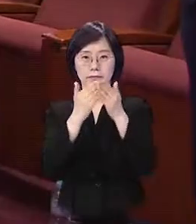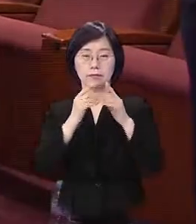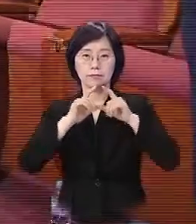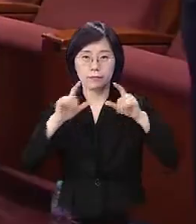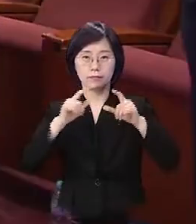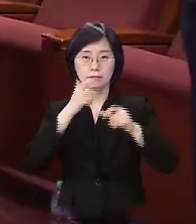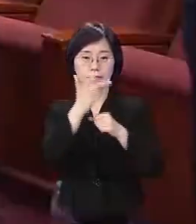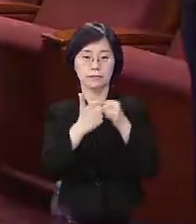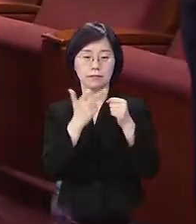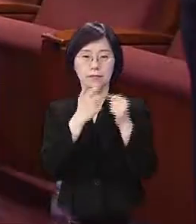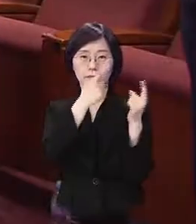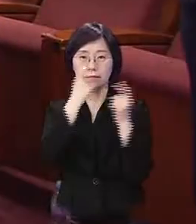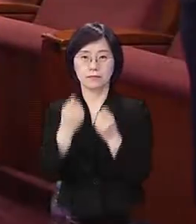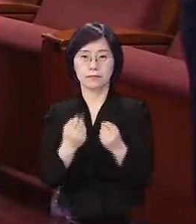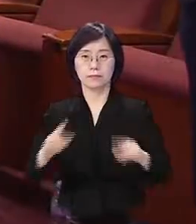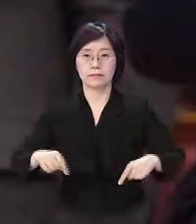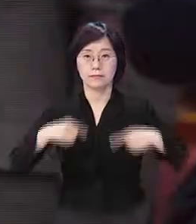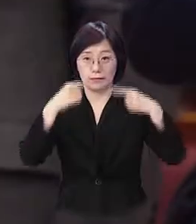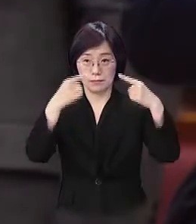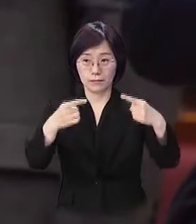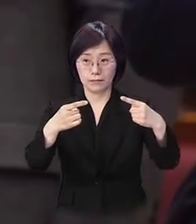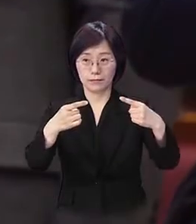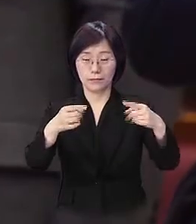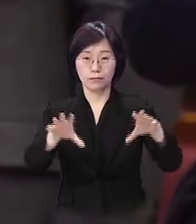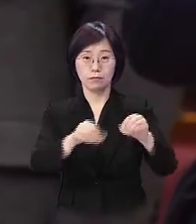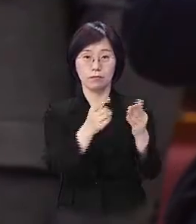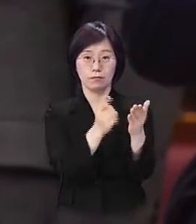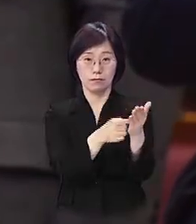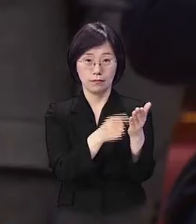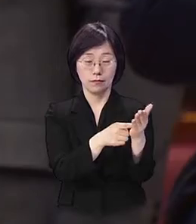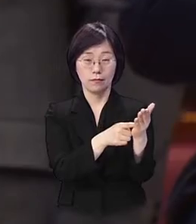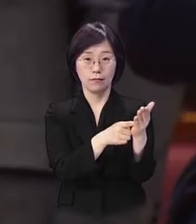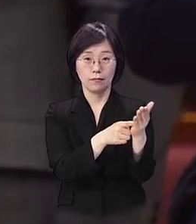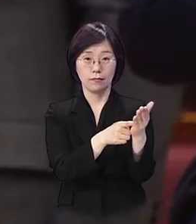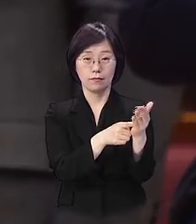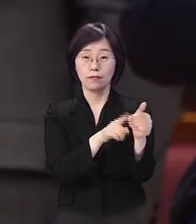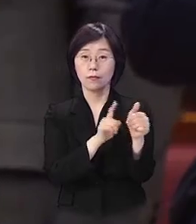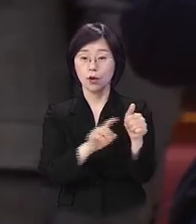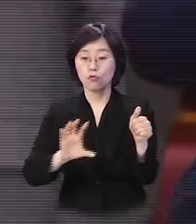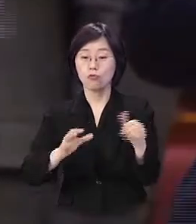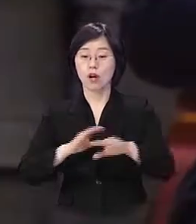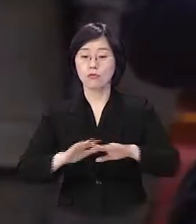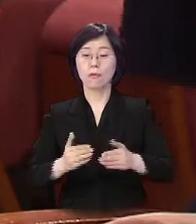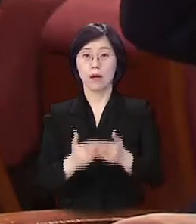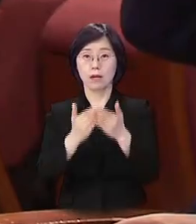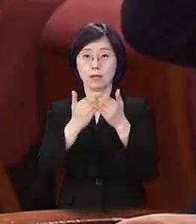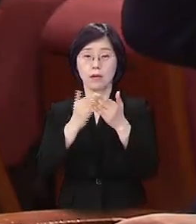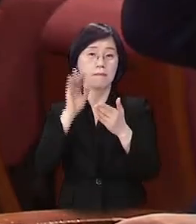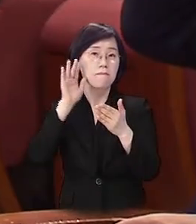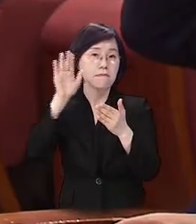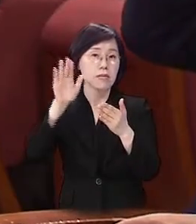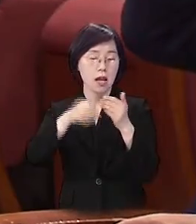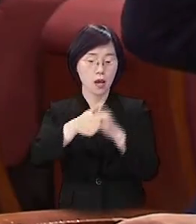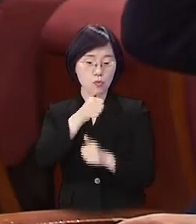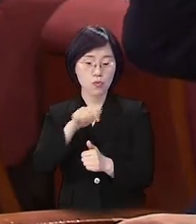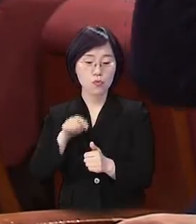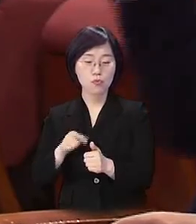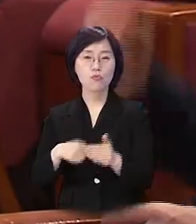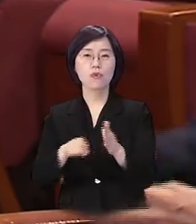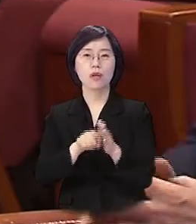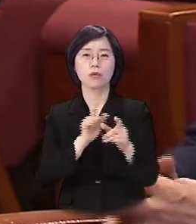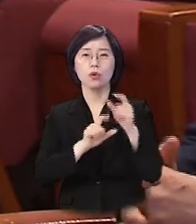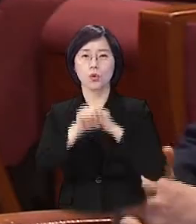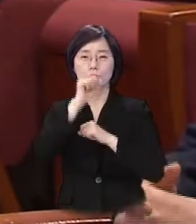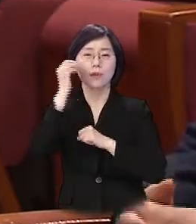국가균형발전선언 17주년 기념식에 참석한 정세균 국무총리는 국가균형발전이 미래 세대를 위한 더